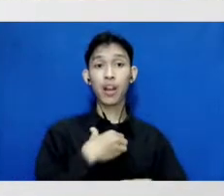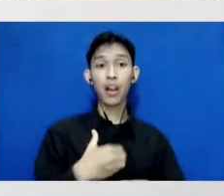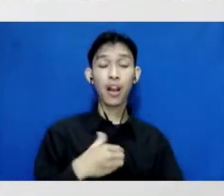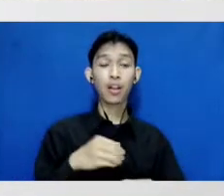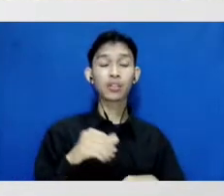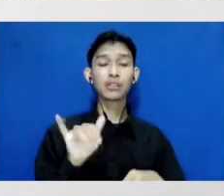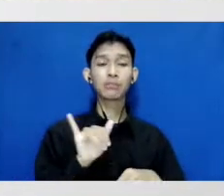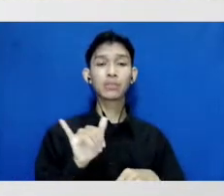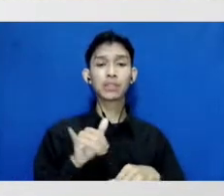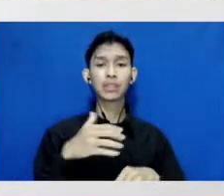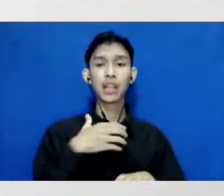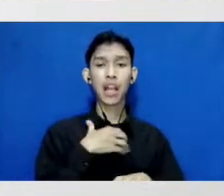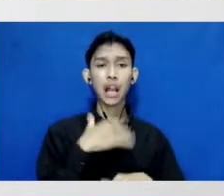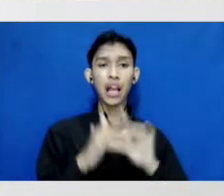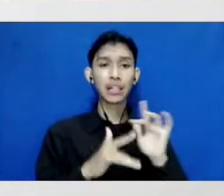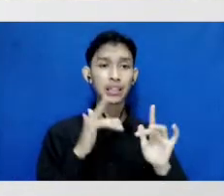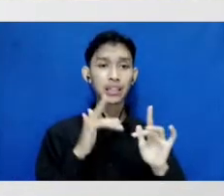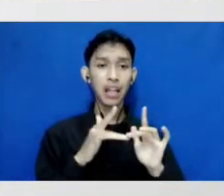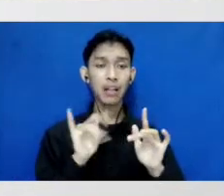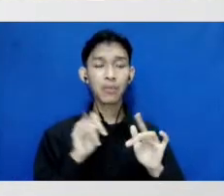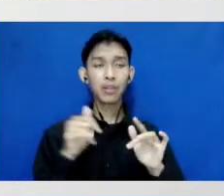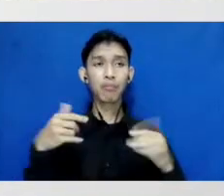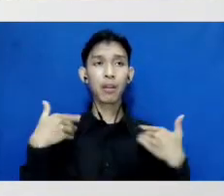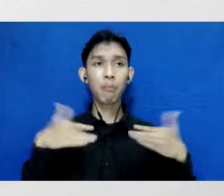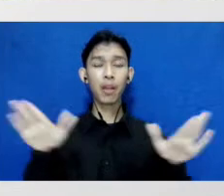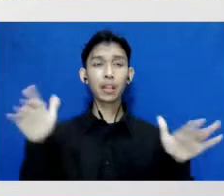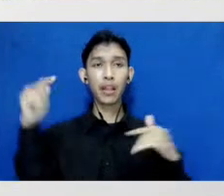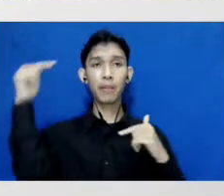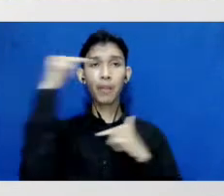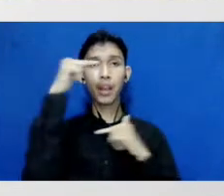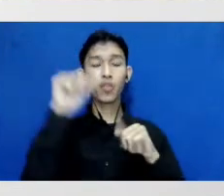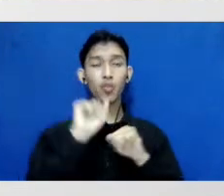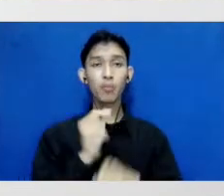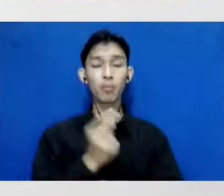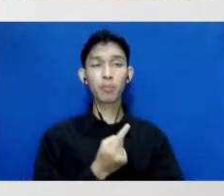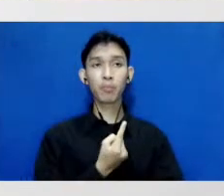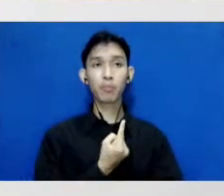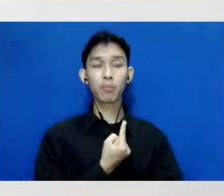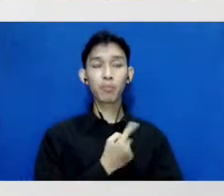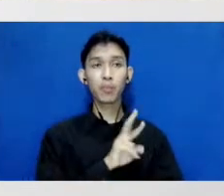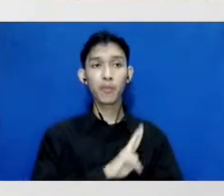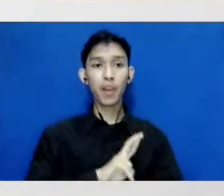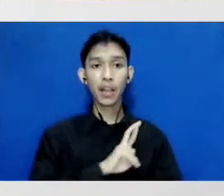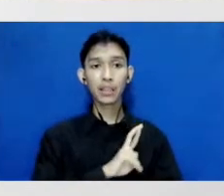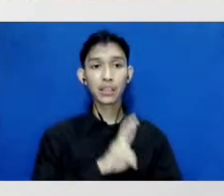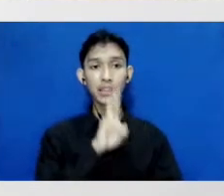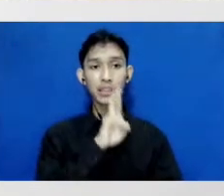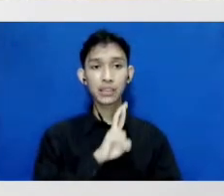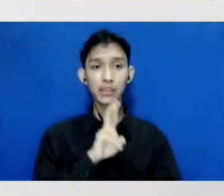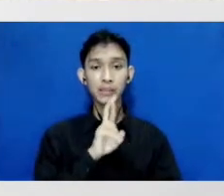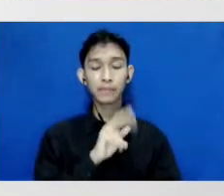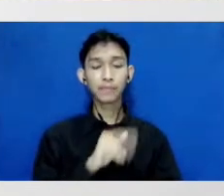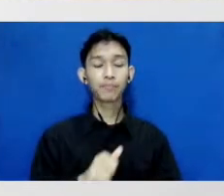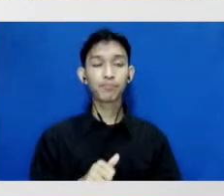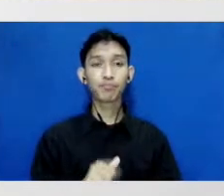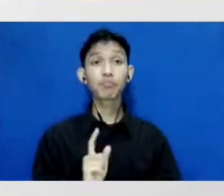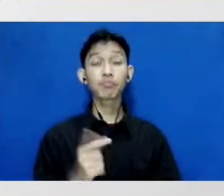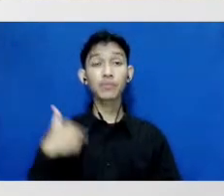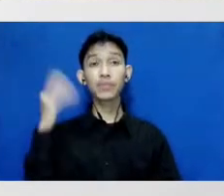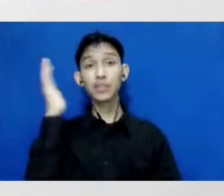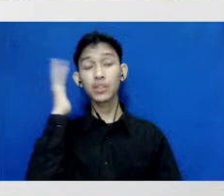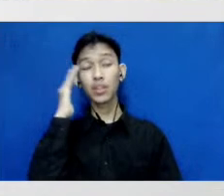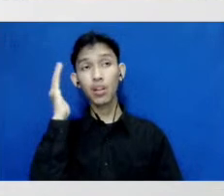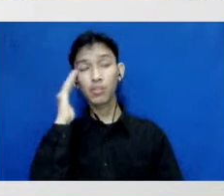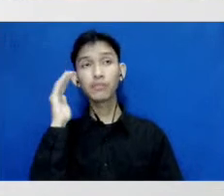adalah hak-hak digital, yaitu kebebasan berekspresi dan privasi. Kita tahu tentunya bahwa komunikasi itu adalah alat pertahanan